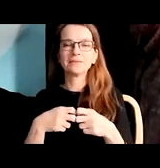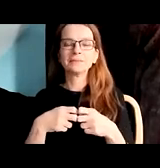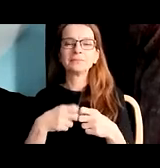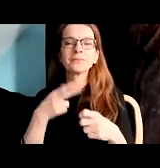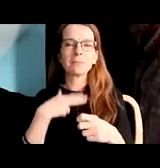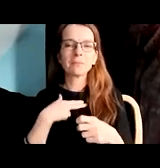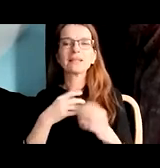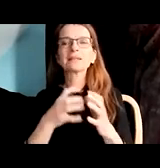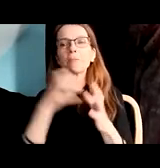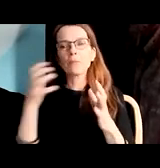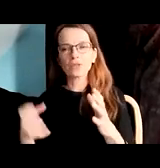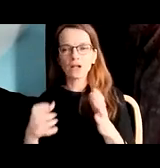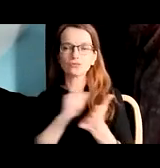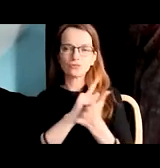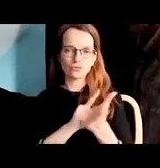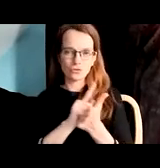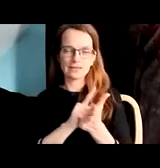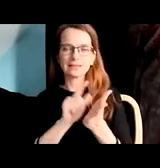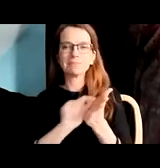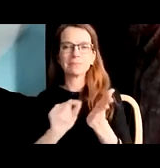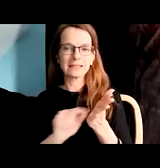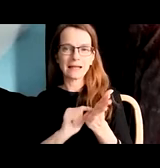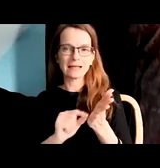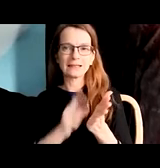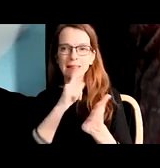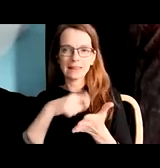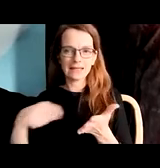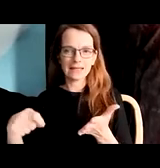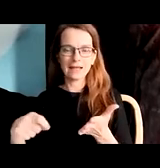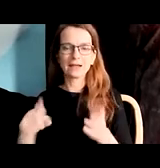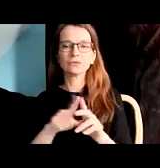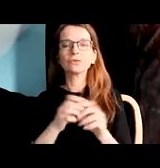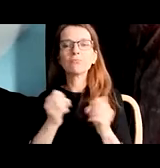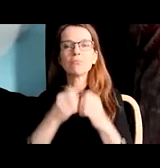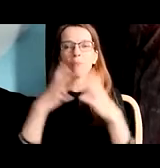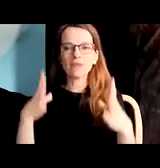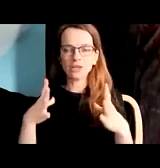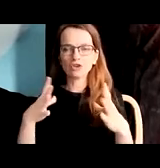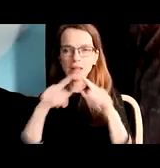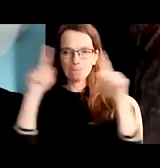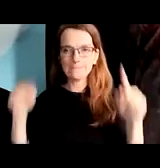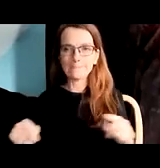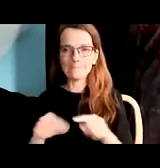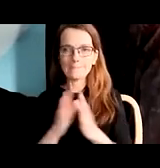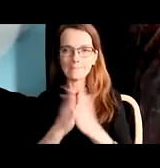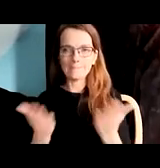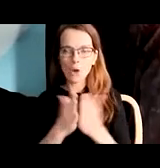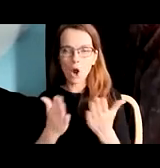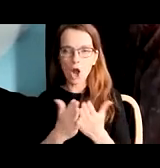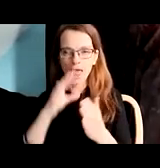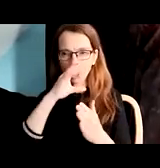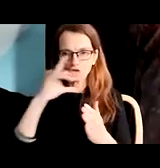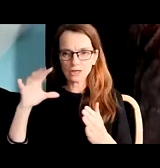Imela sem podaljšen čas pisanja testov in tudi povečane testne pole.